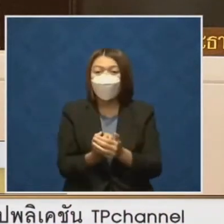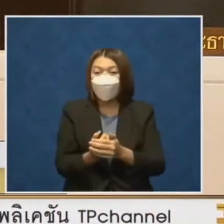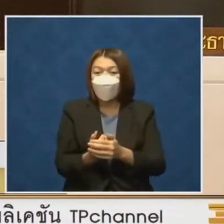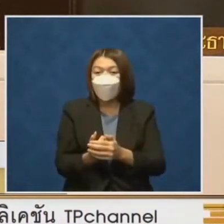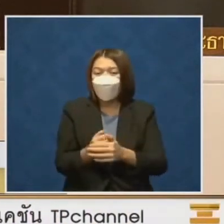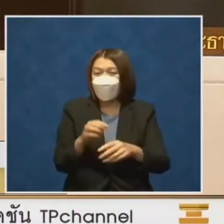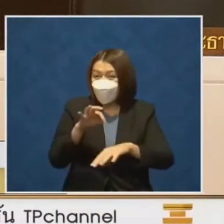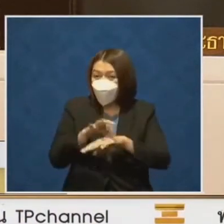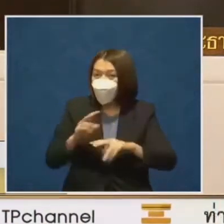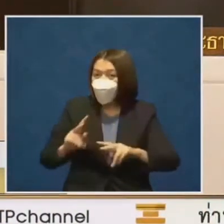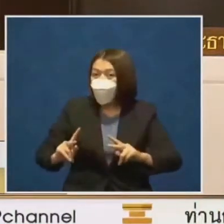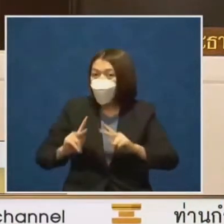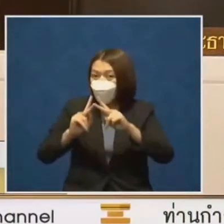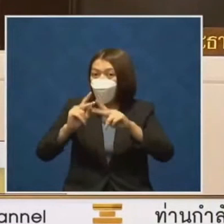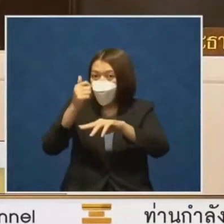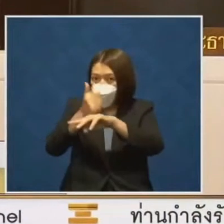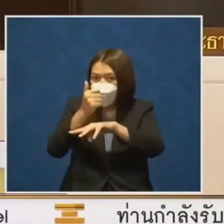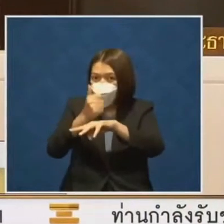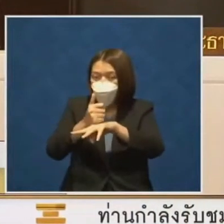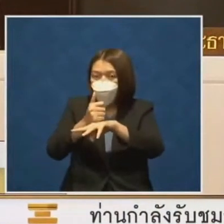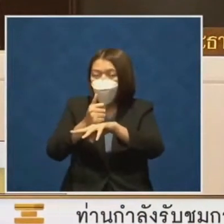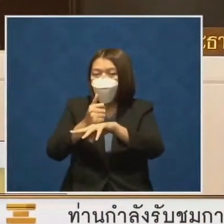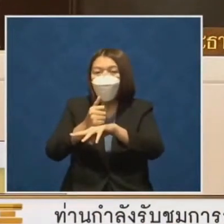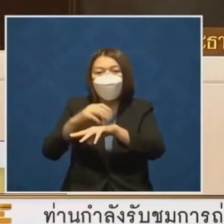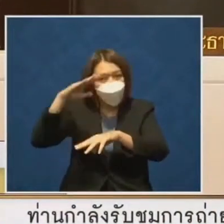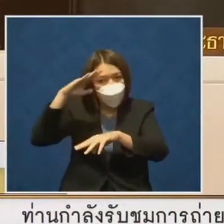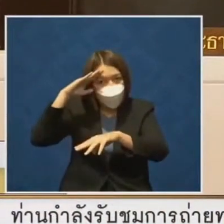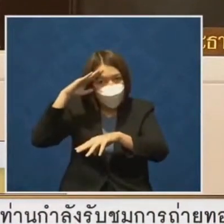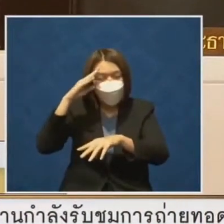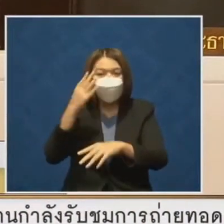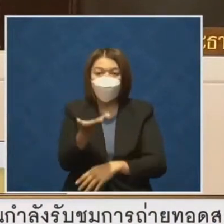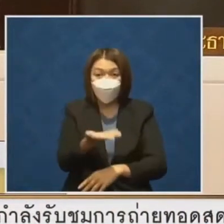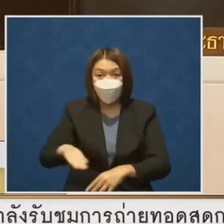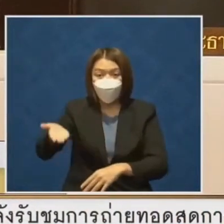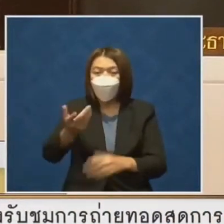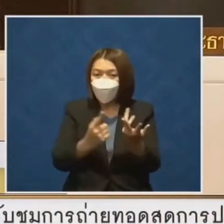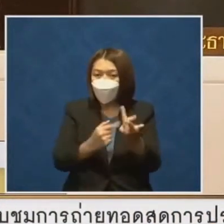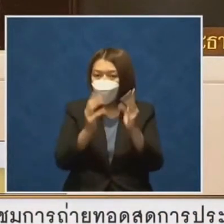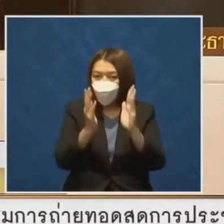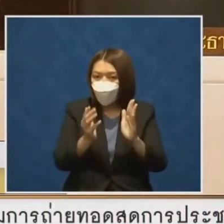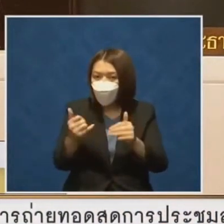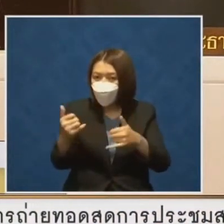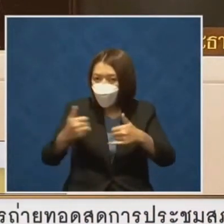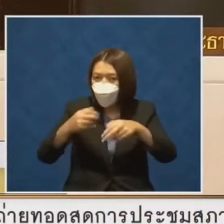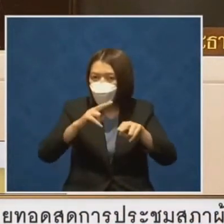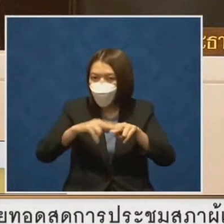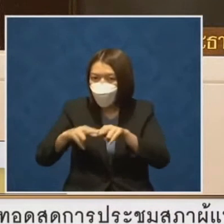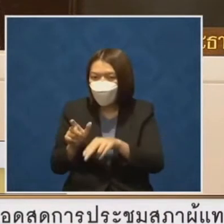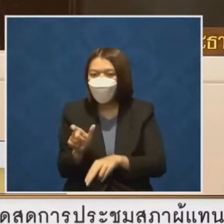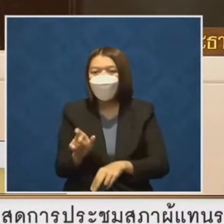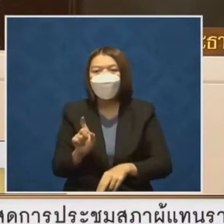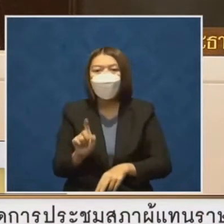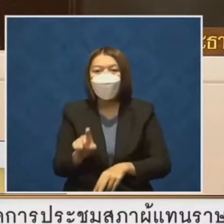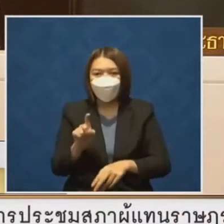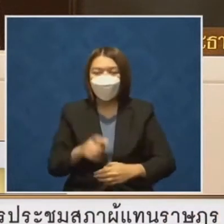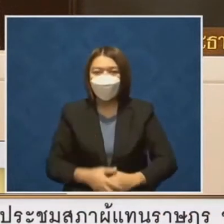เออแต่ดูแล้วนายกก็พร้อมตอบบอกก็พูดมาก็ตอบกลับแค่นั้นเอง ในอีกมุมนะคุณอ๊อฟถ้ามองอีกมุมนึงเนี่ยพรรคร่วมรัฐบาลเองก็อ